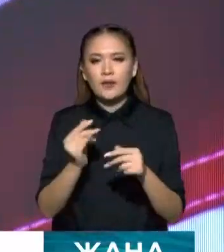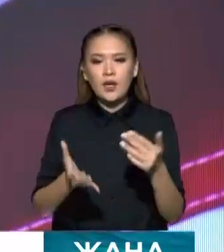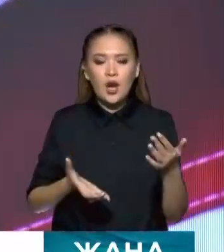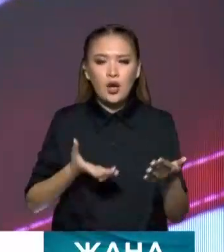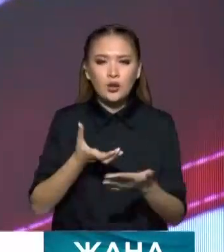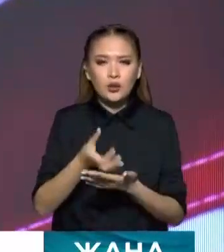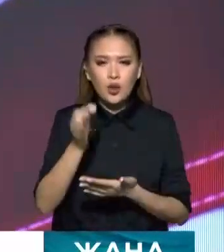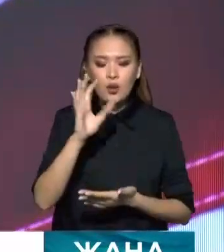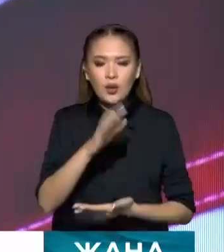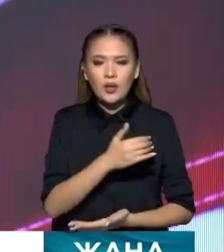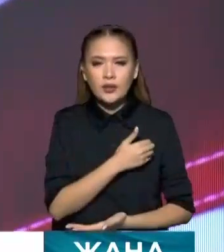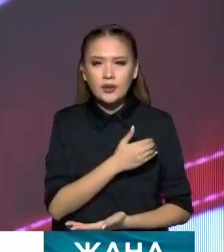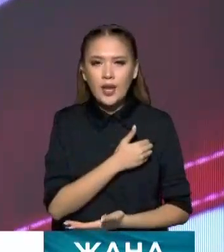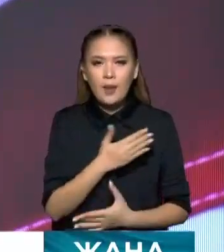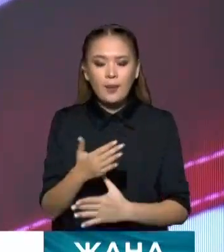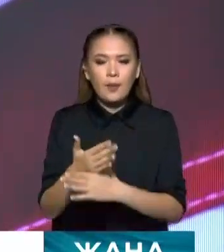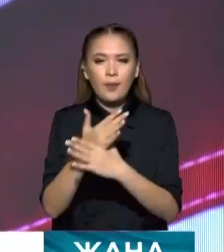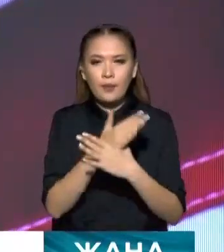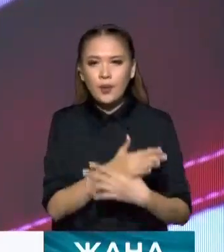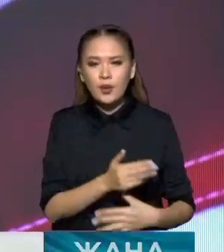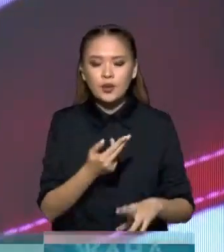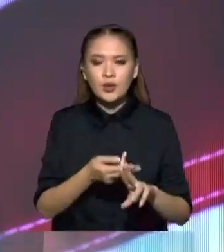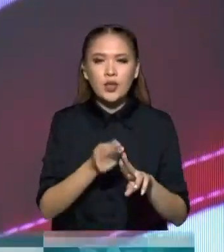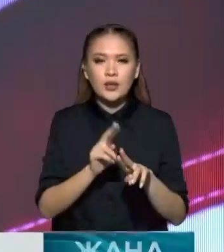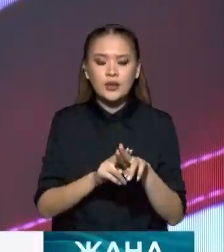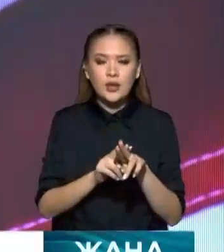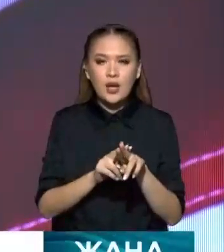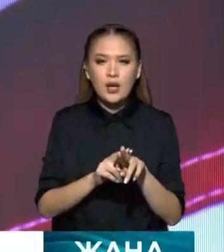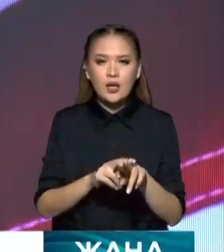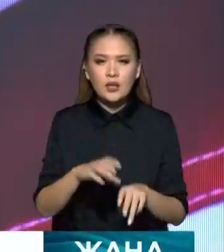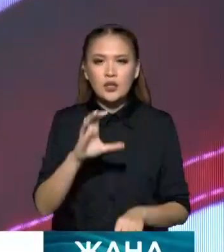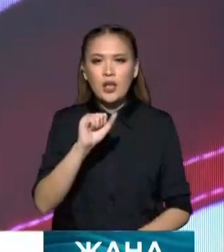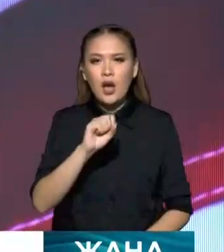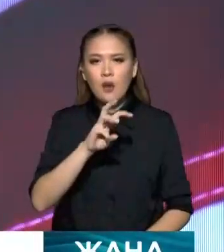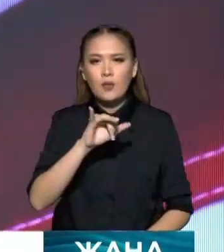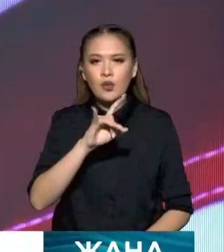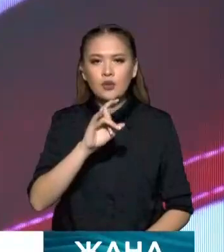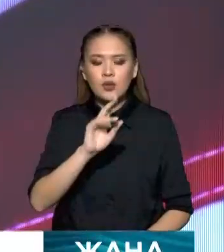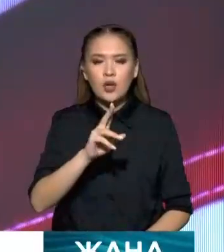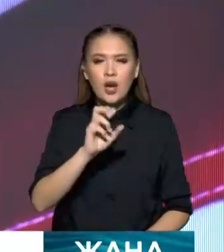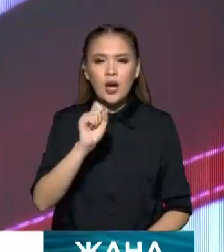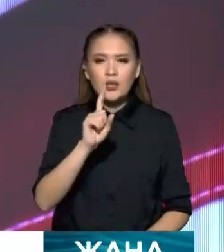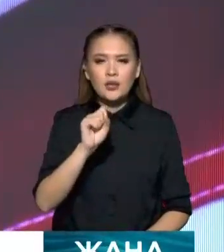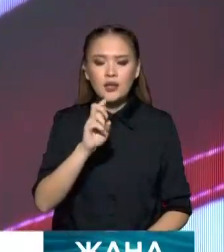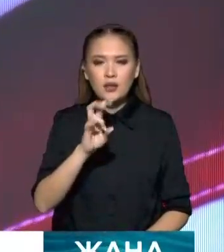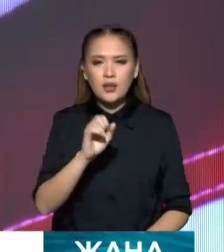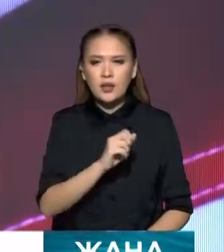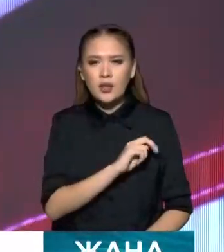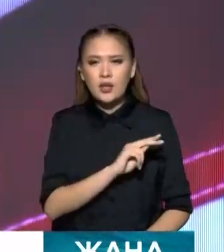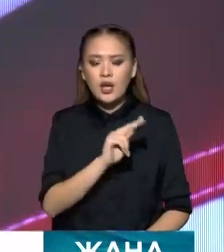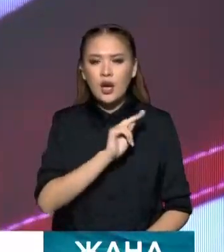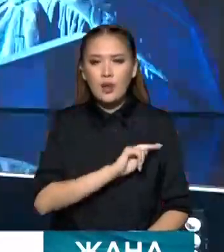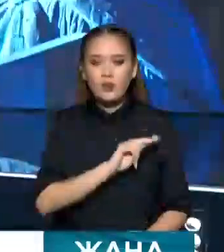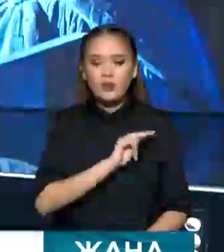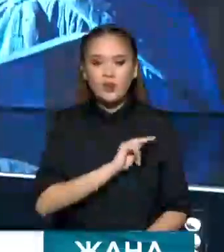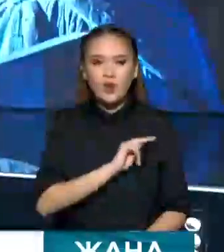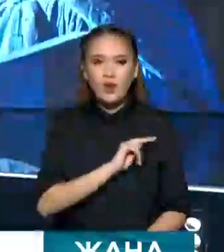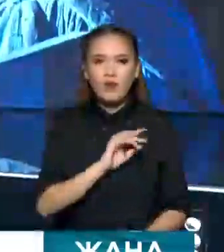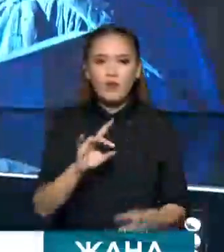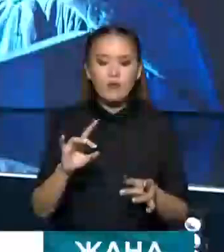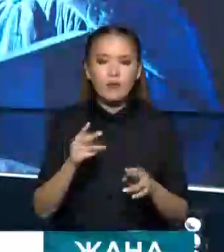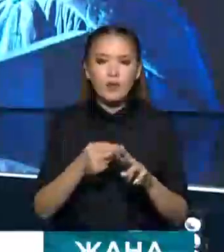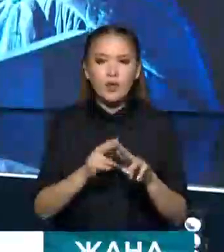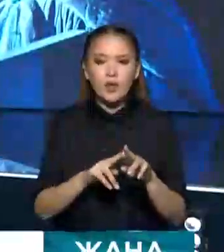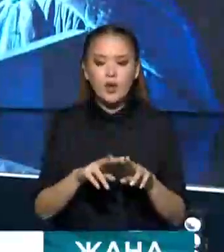кездесу, жолдауда айтылған тағы да бір мәселелердің бірі мысалы Самұрық-Қазынаның жұмыс істеу форматын өзгерту мәселесі. Оны